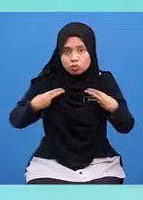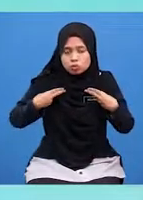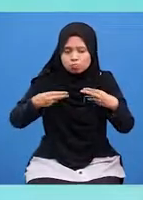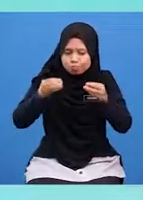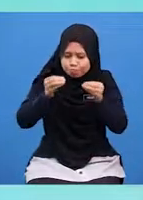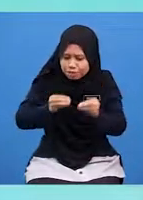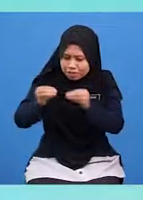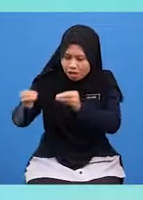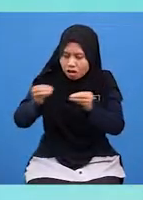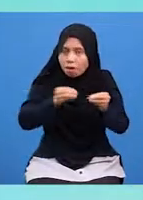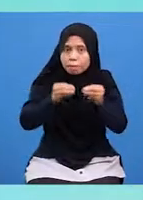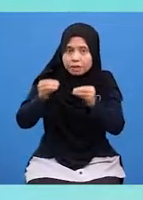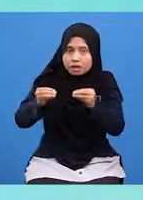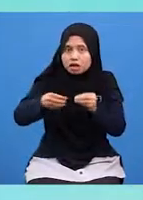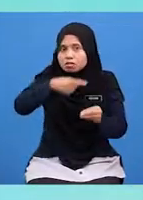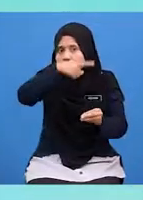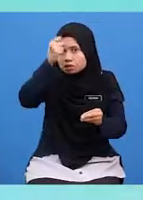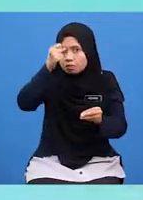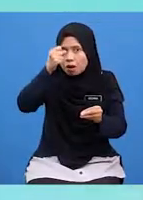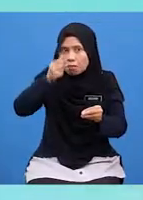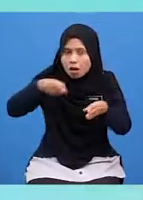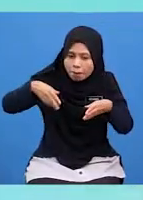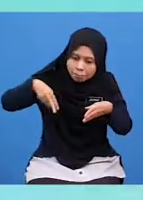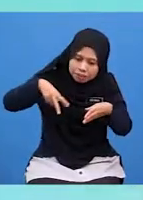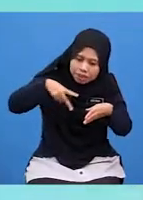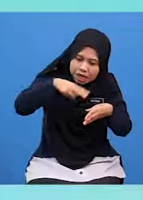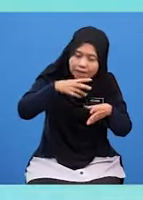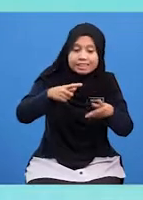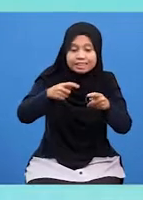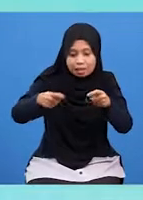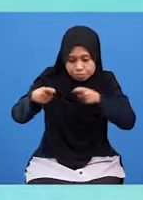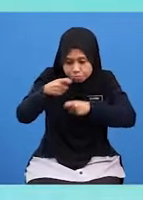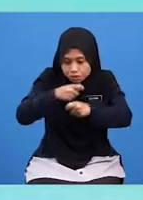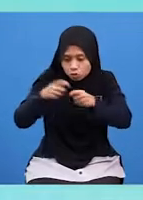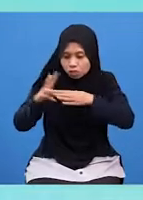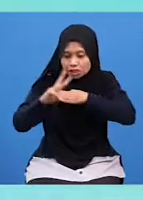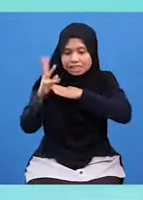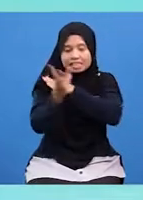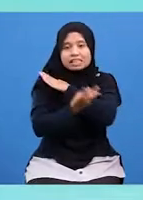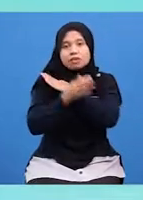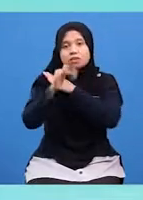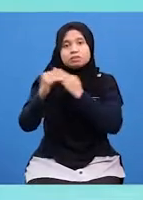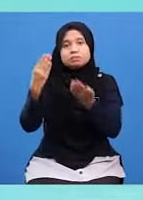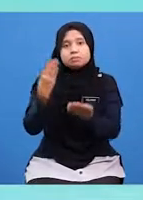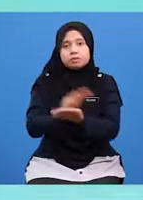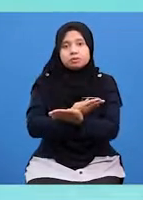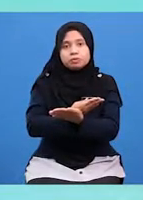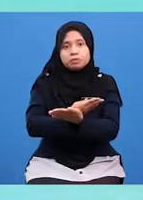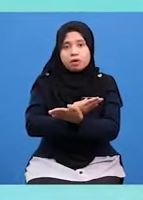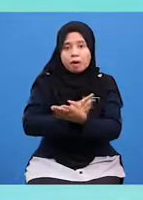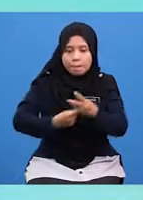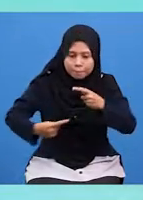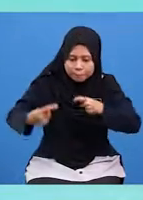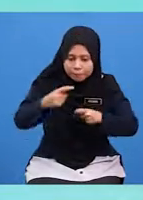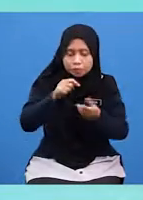berpindah randa kerana menjelajah dan meneroka kawasan yang baru. Penerokaan ini